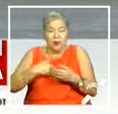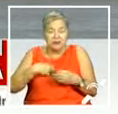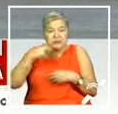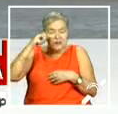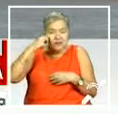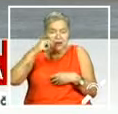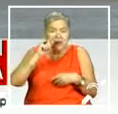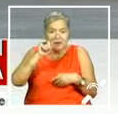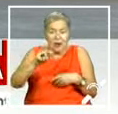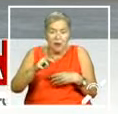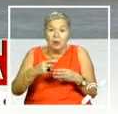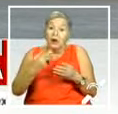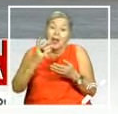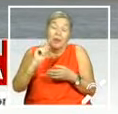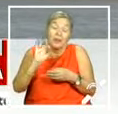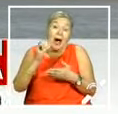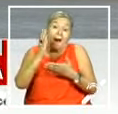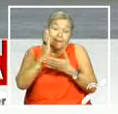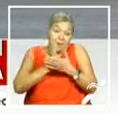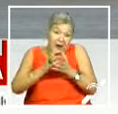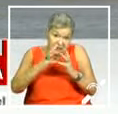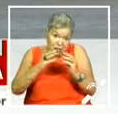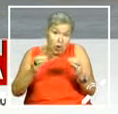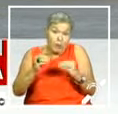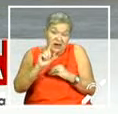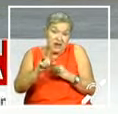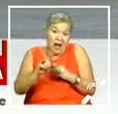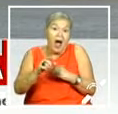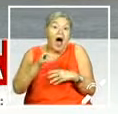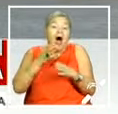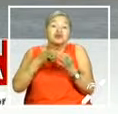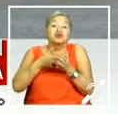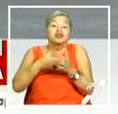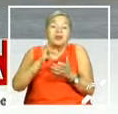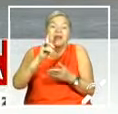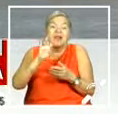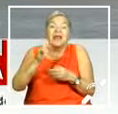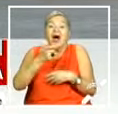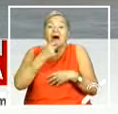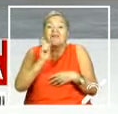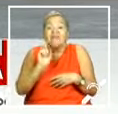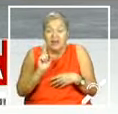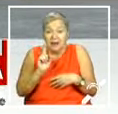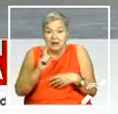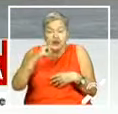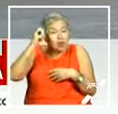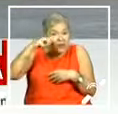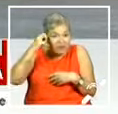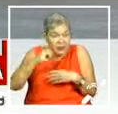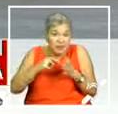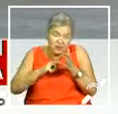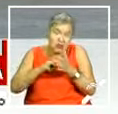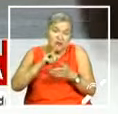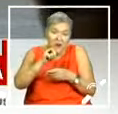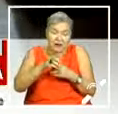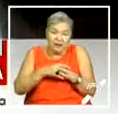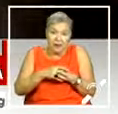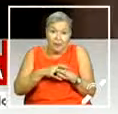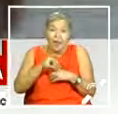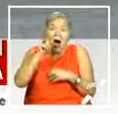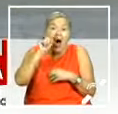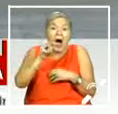evident, pe malul românesc al Dunării, la Chilia Veche. Da, aici în Plauru au fost găsite ieri